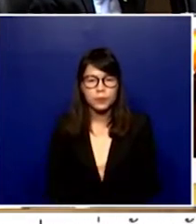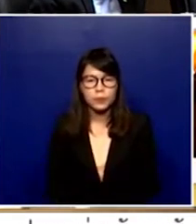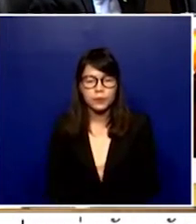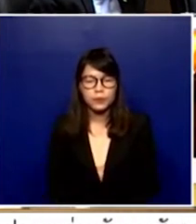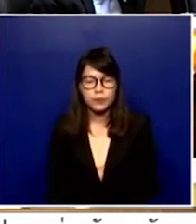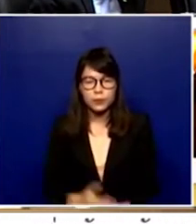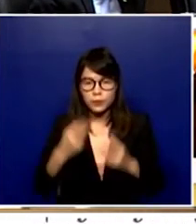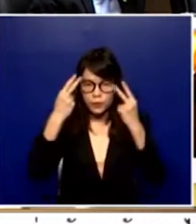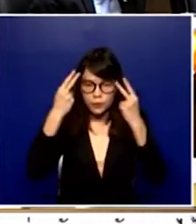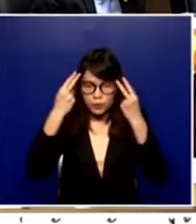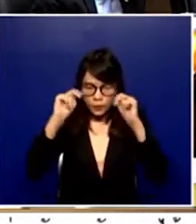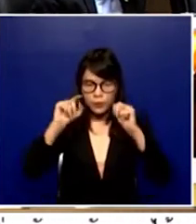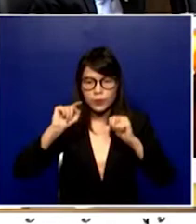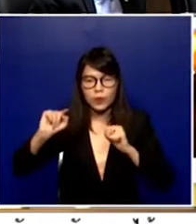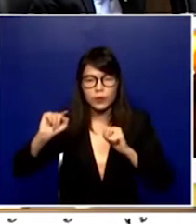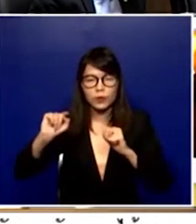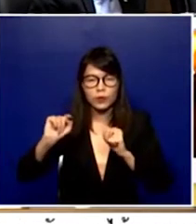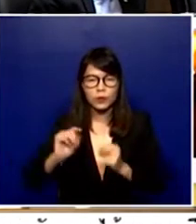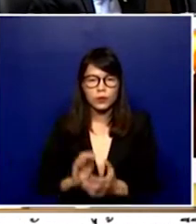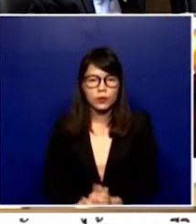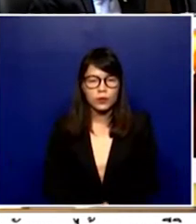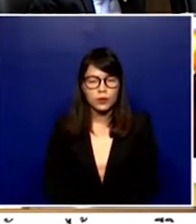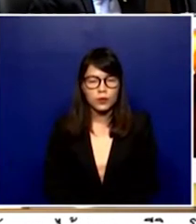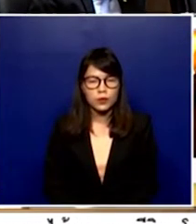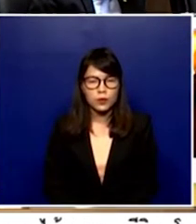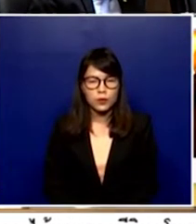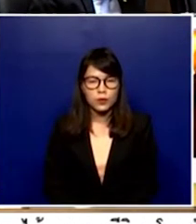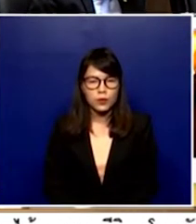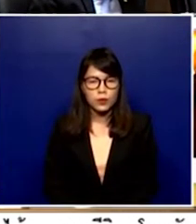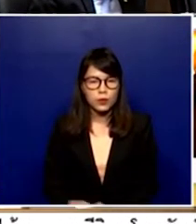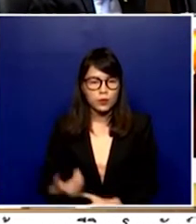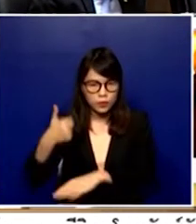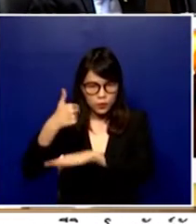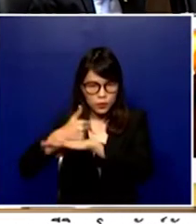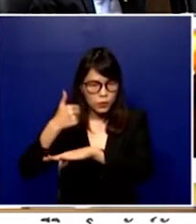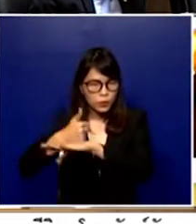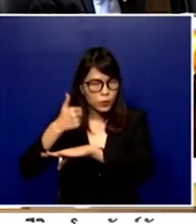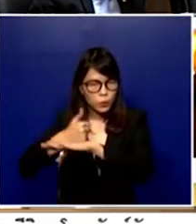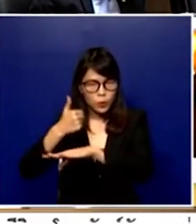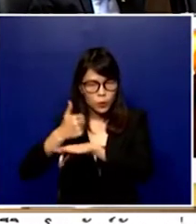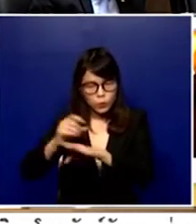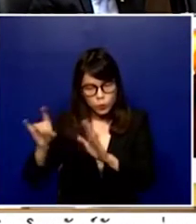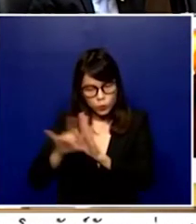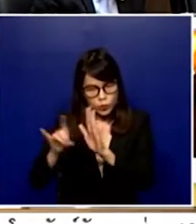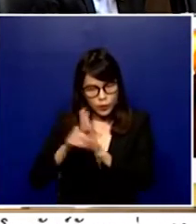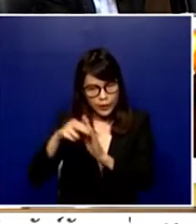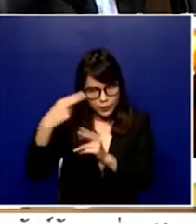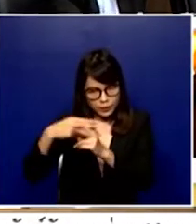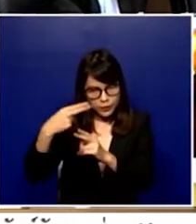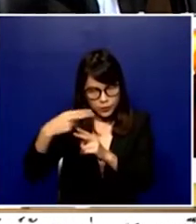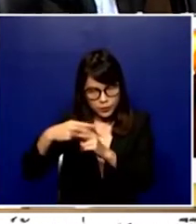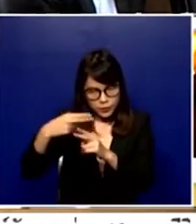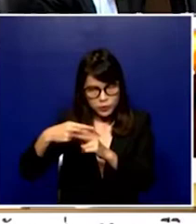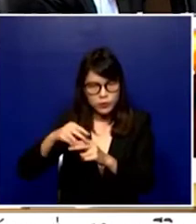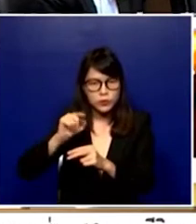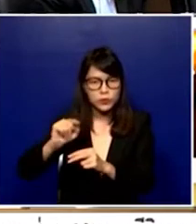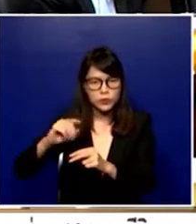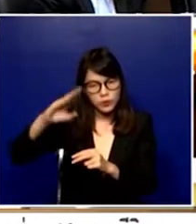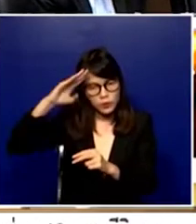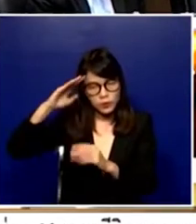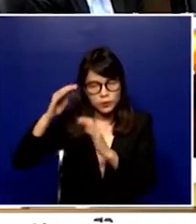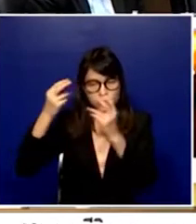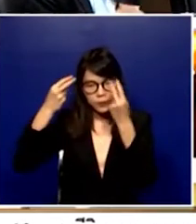คนเอกปยุตจัโอชา ท่านจะเป็ผู้นำคนสุดท้ายทชื่อประยุติค่ะเพราะว่าต้แต่